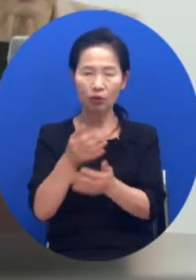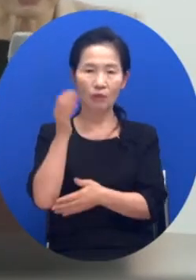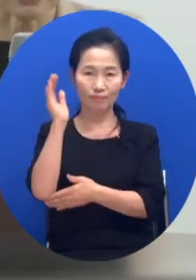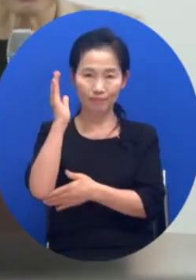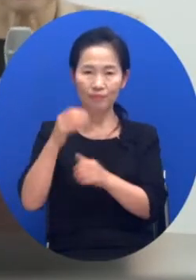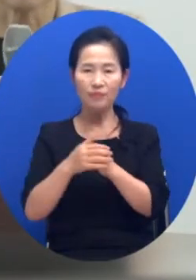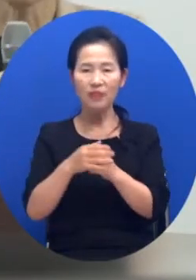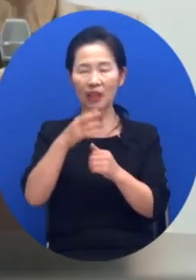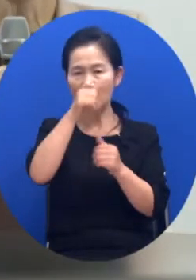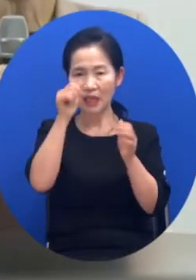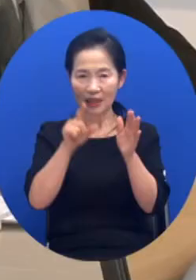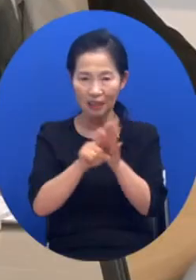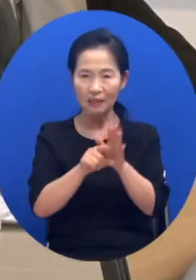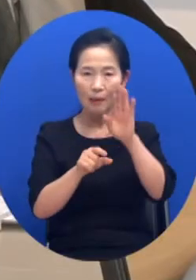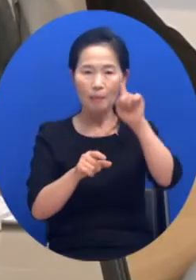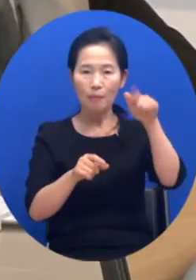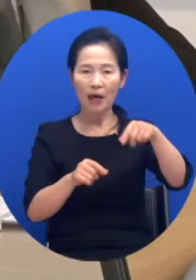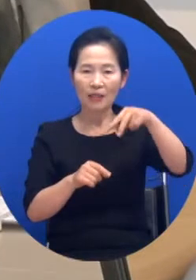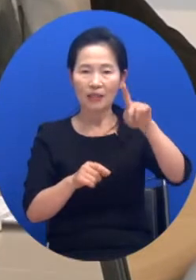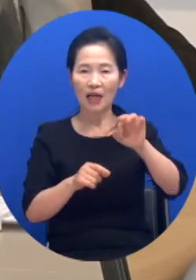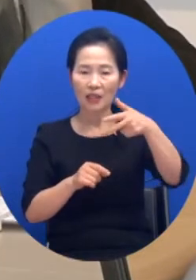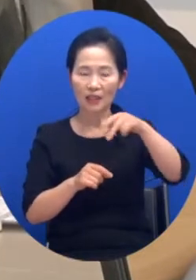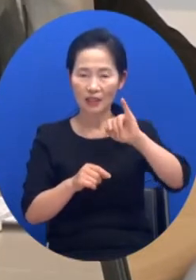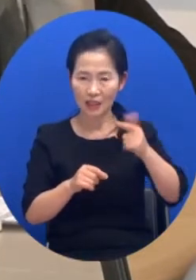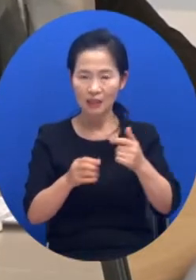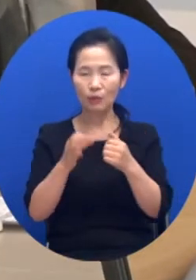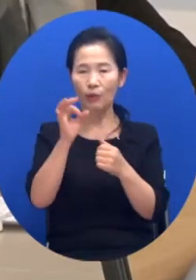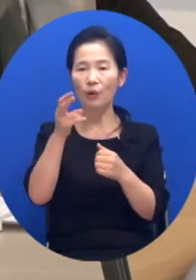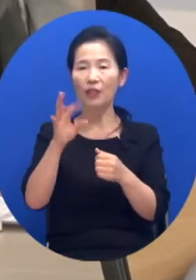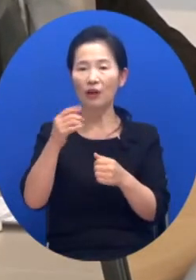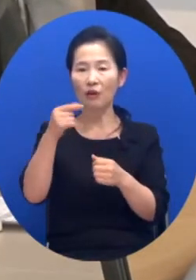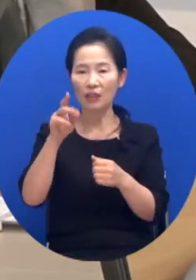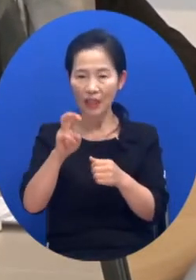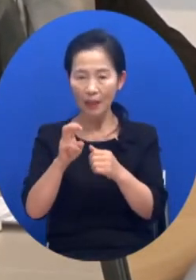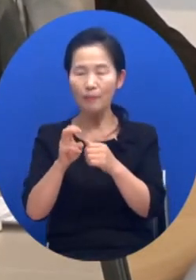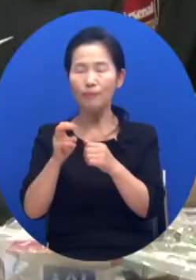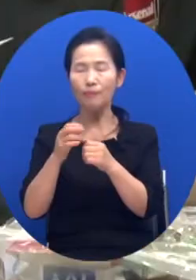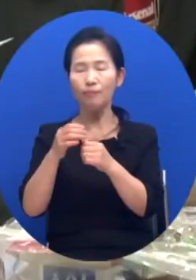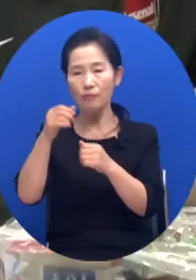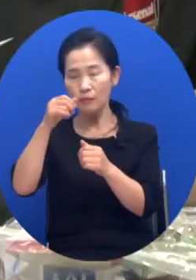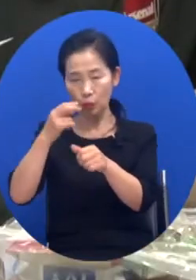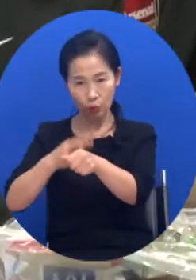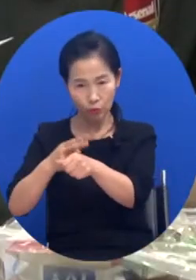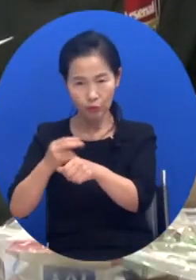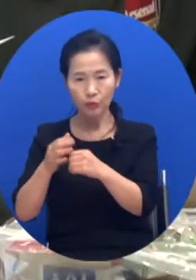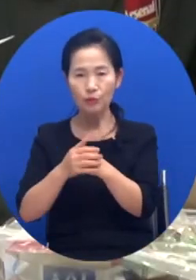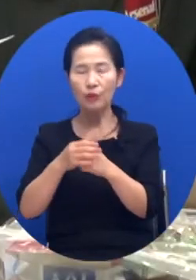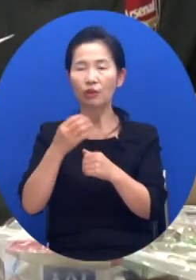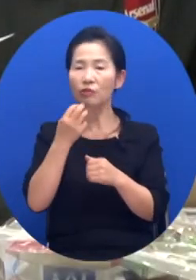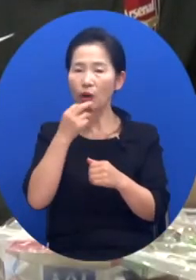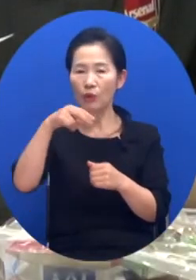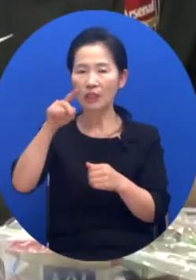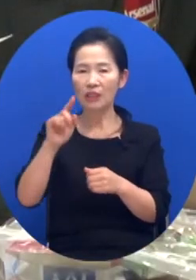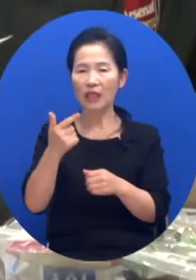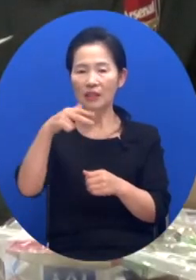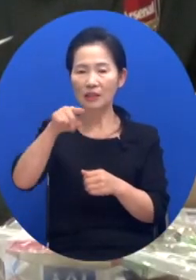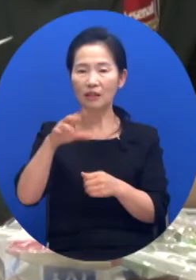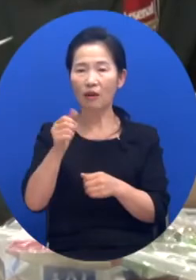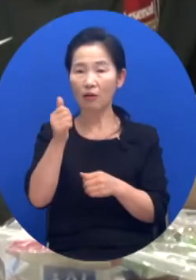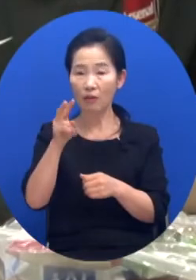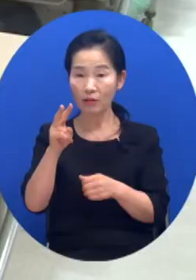장로의 신학대학교 박상진 영남신학대학교 장 순 의 교수와 서울 산 정녕 교회 오더 코 목사가